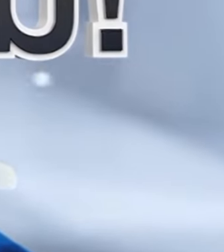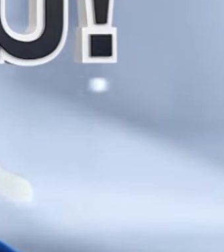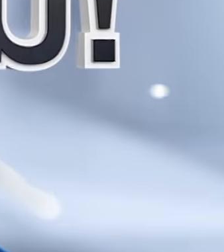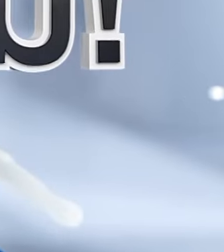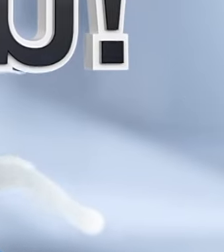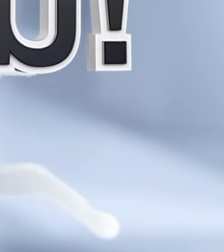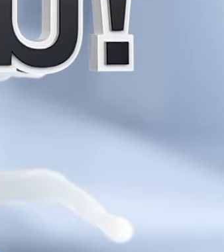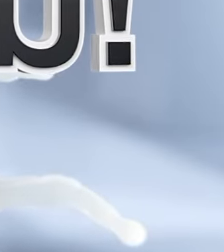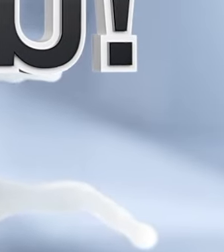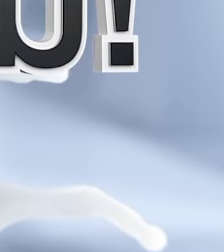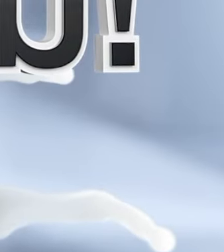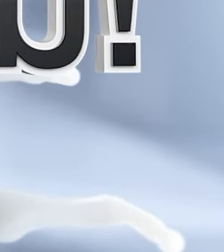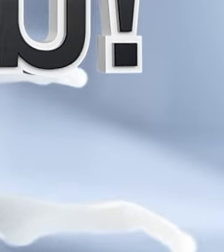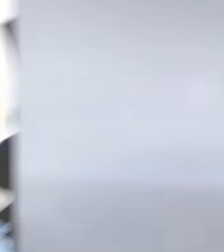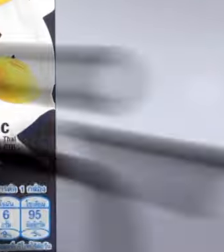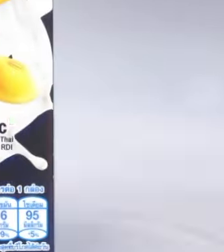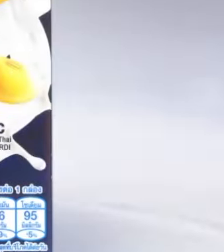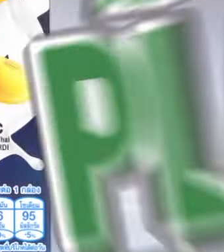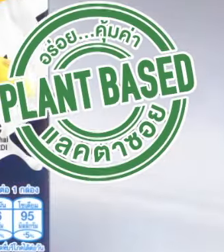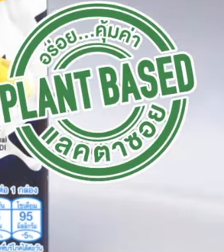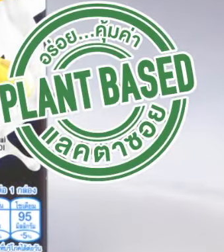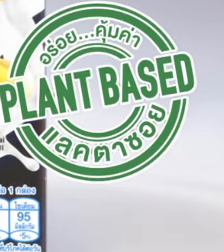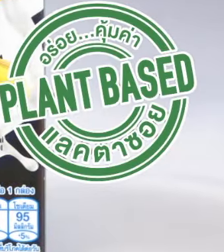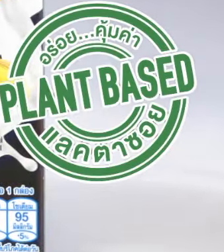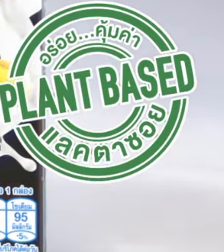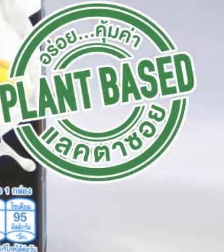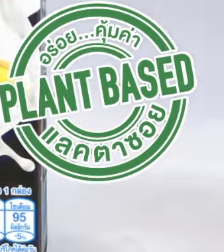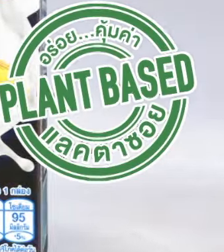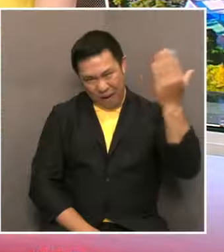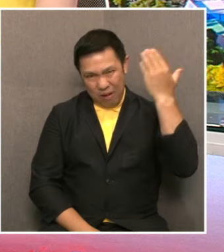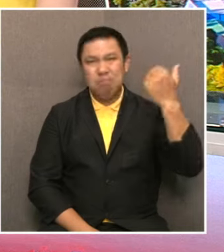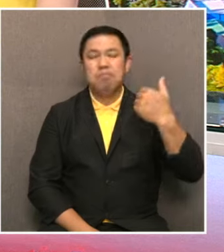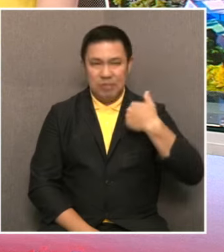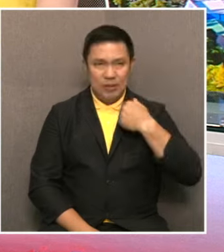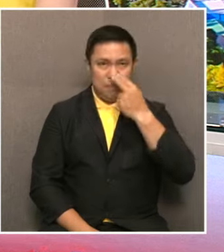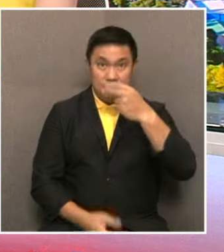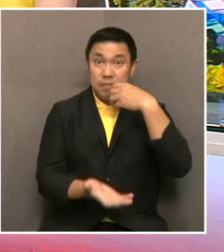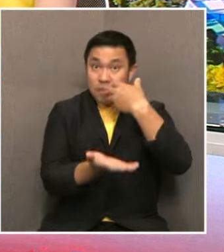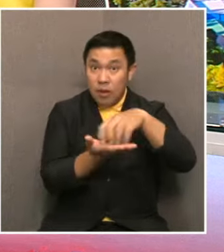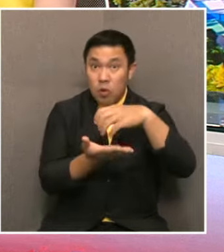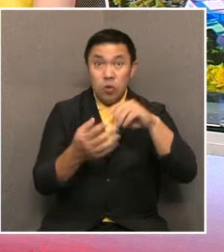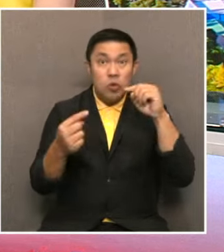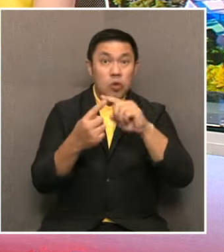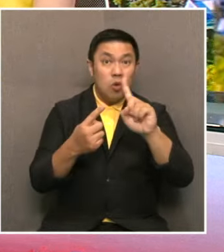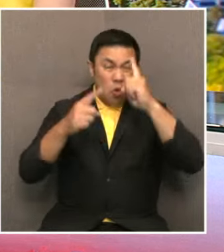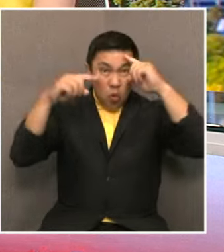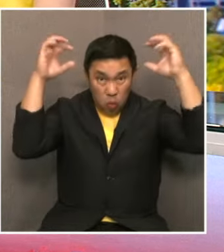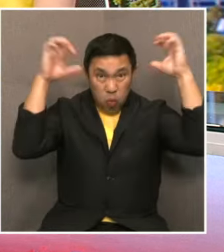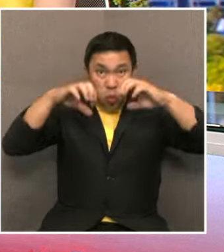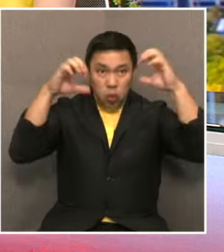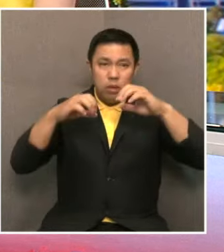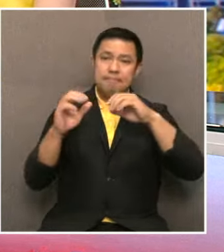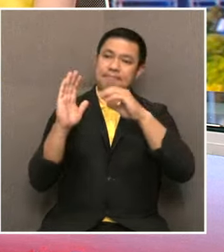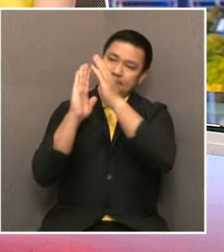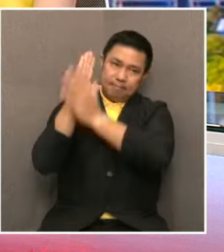แลคตาซอยงาดำเข้มประโยชน์ทุกคำหอมงาดำอร่อยมากคือช่วงนี้เนี่ยฝนตกพี่ลิซ่าตกหนักในหลักลาย